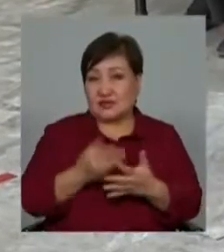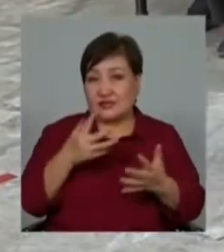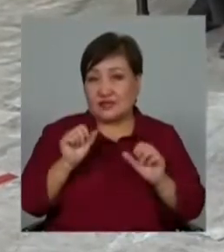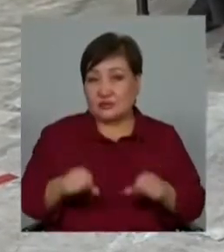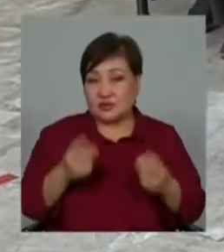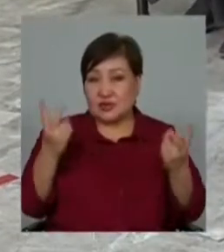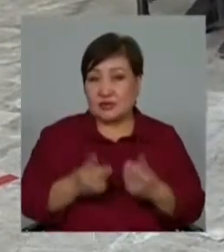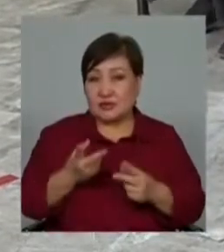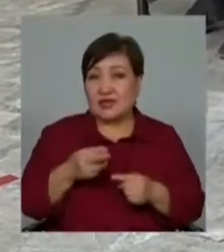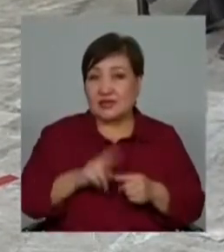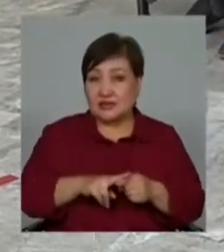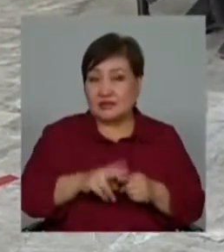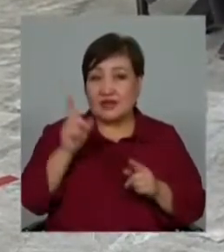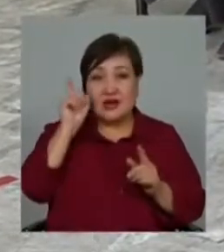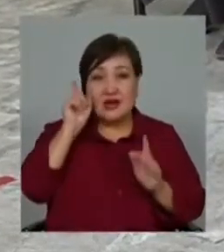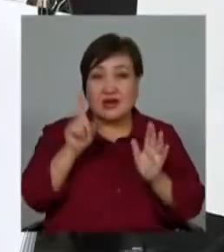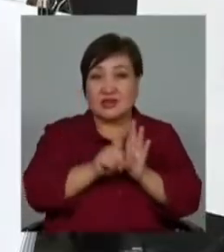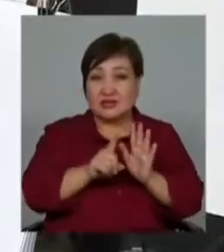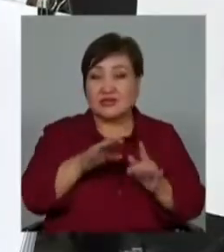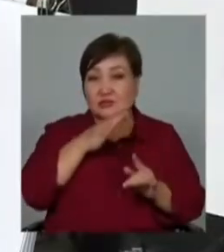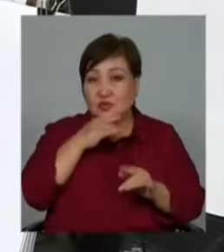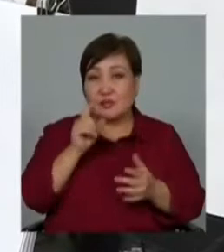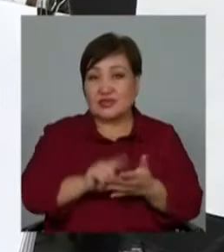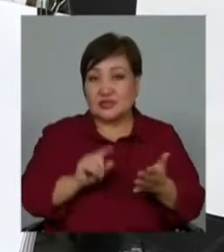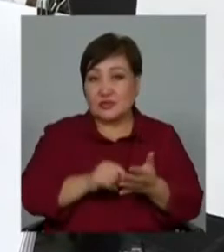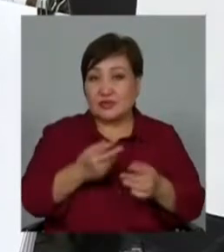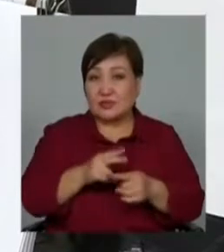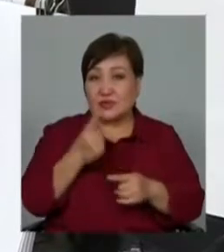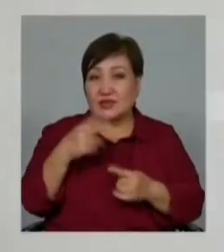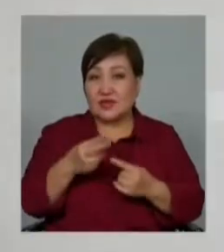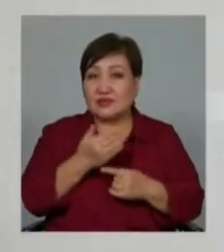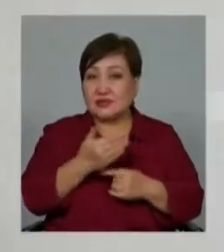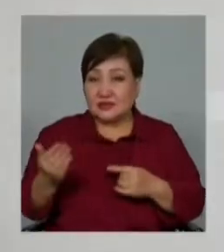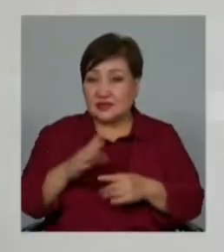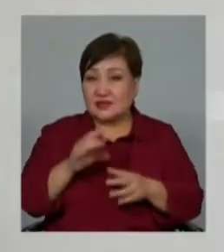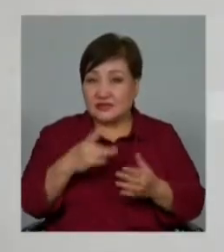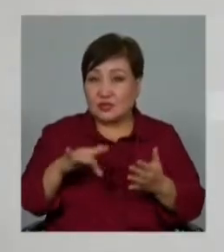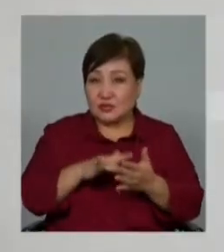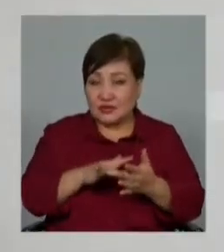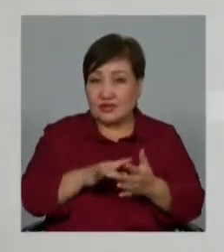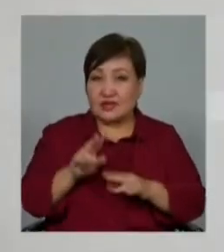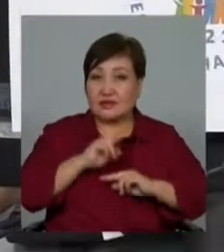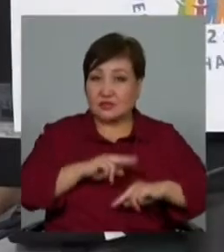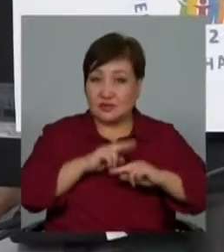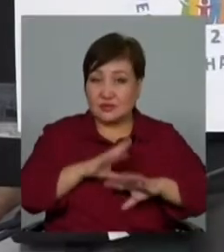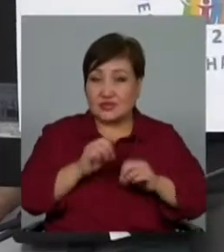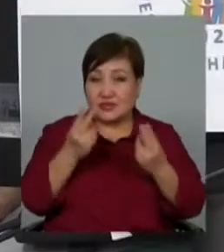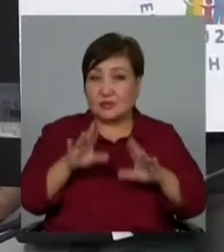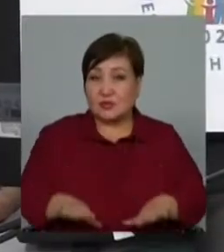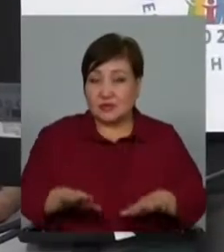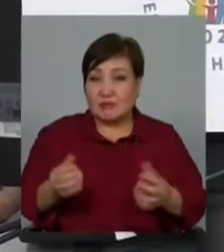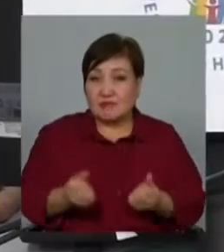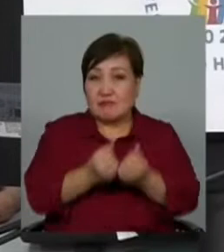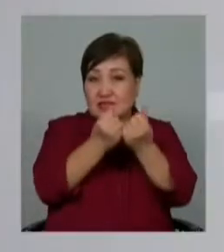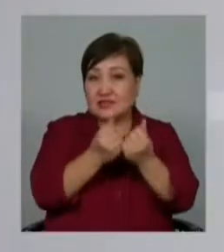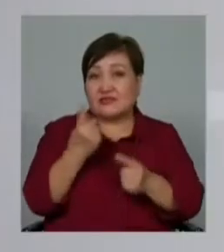Необходимые для этого гаджеты отсутствуют у многих пенсионеров, поэтому для них по периметру всего города функционируют специальные пункты поддержки. Только в одном